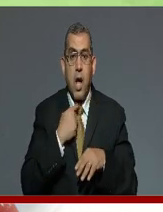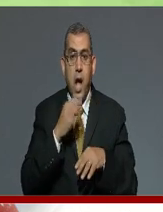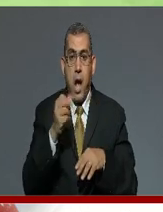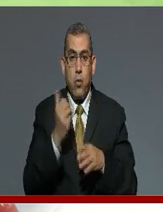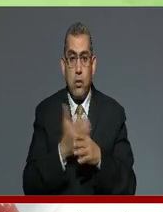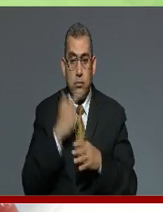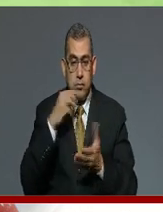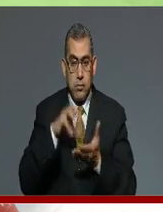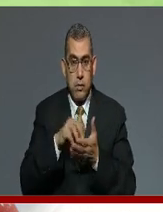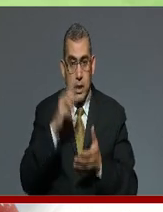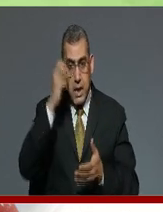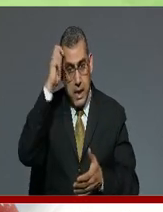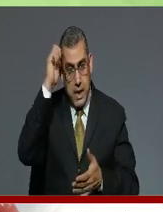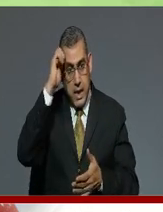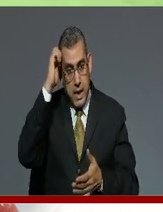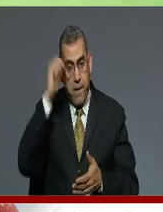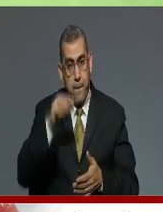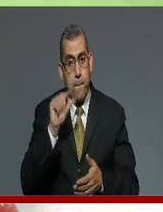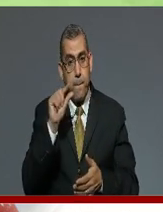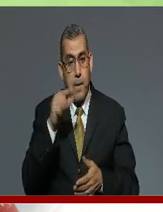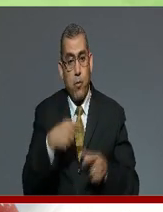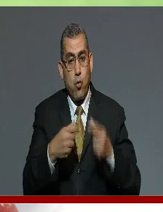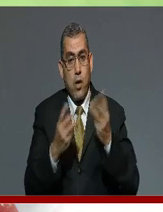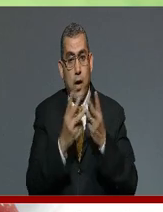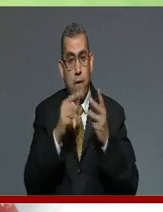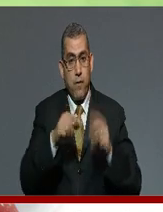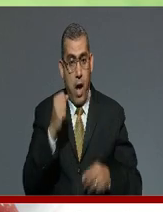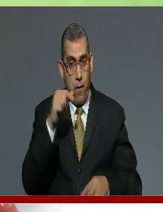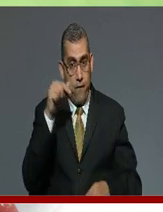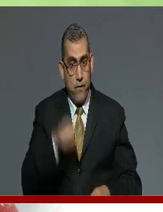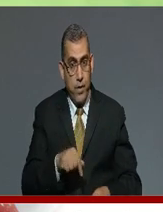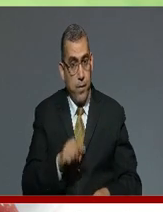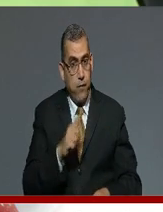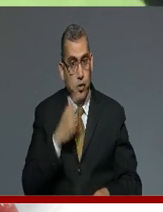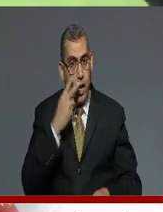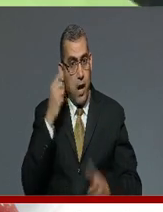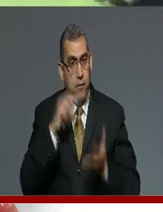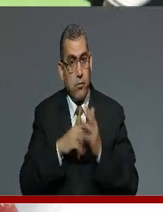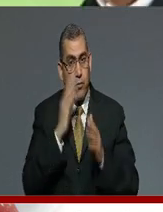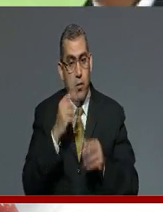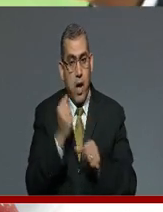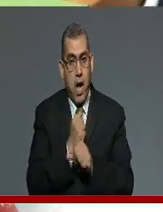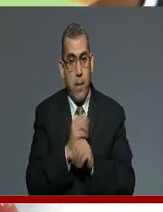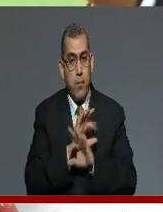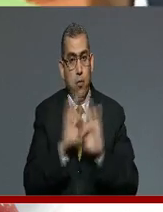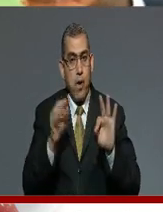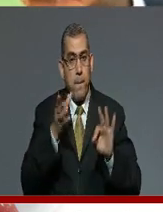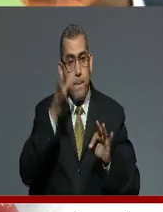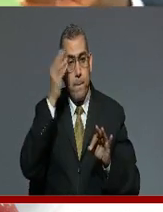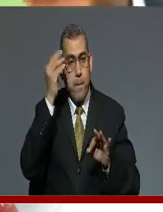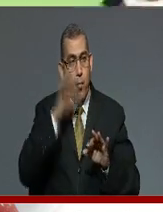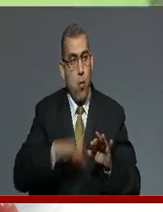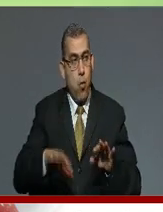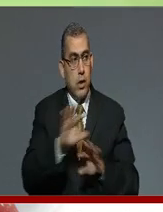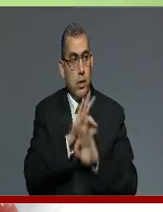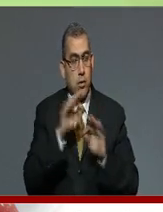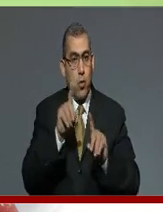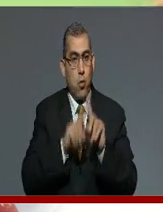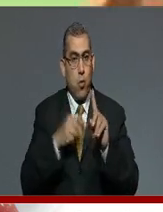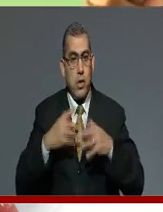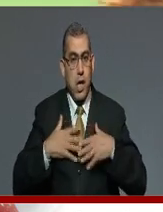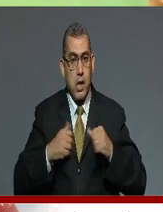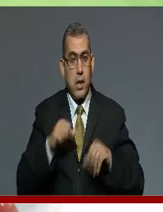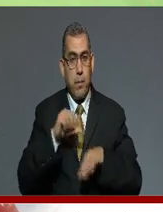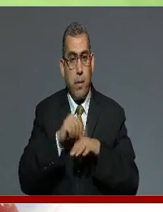كينيا هناك برنامج رقمي قوي فانه يمكن ان يتعامل مع كل المعلومات ووزاره الصحه